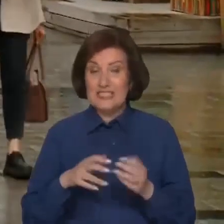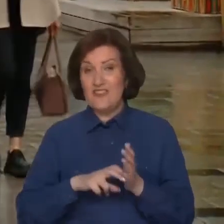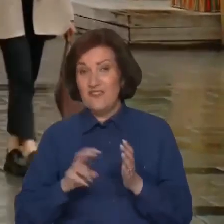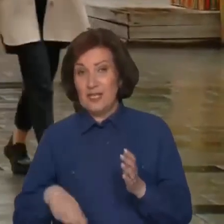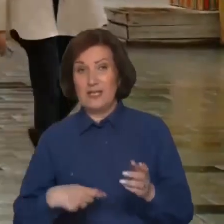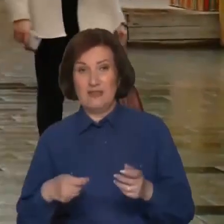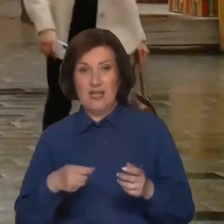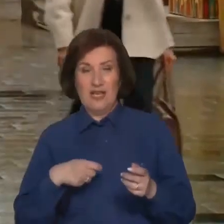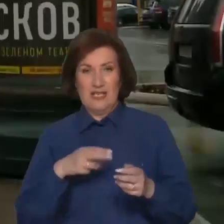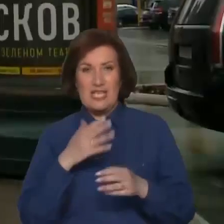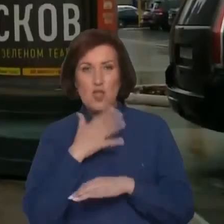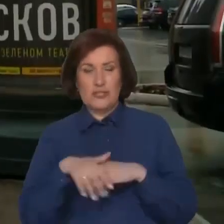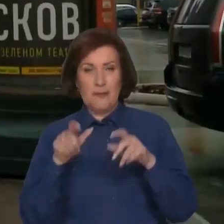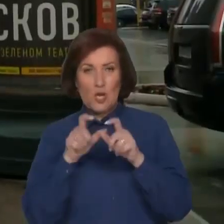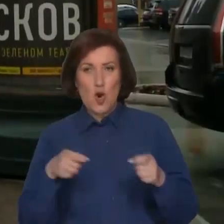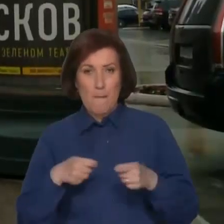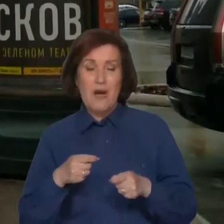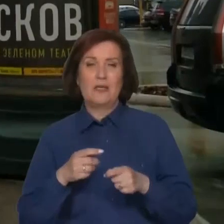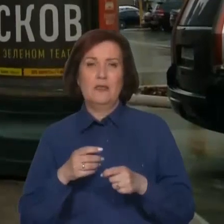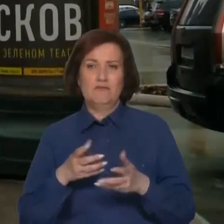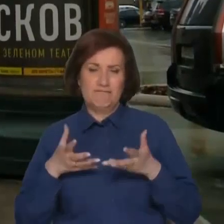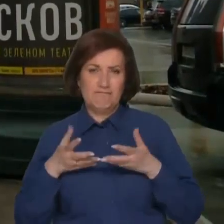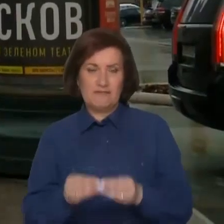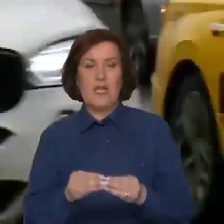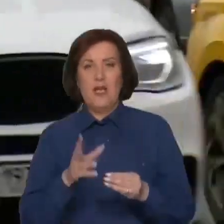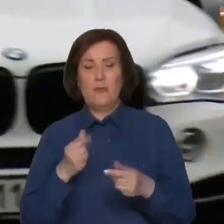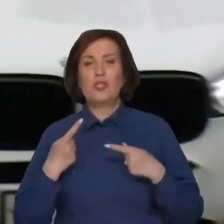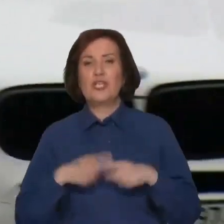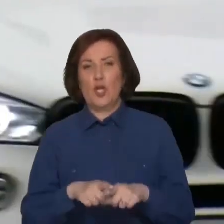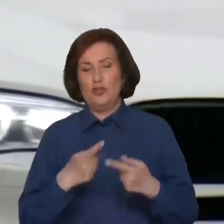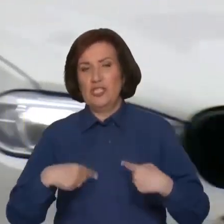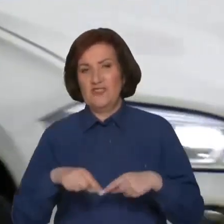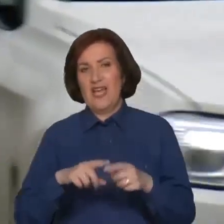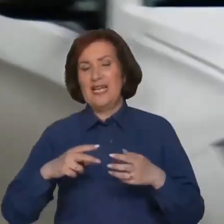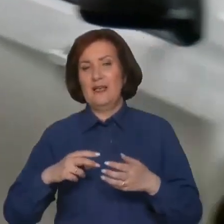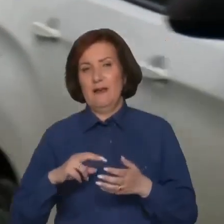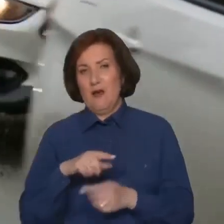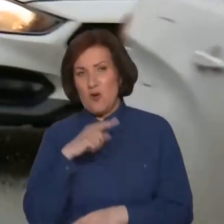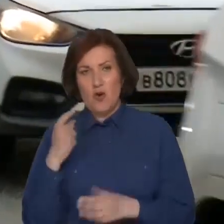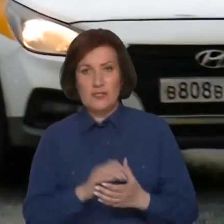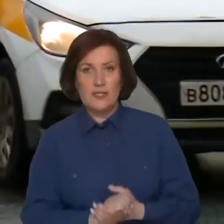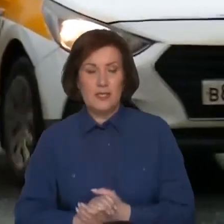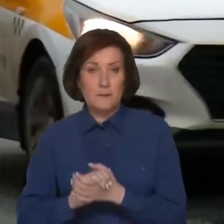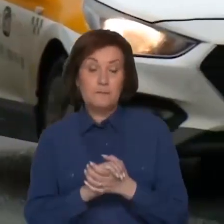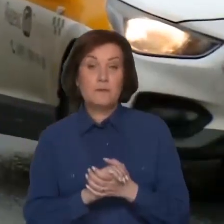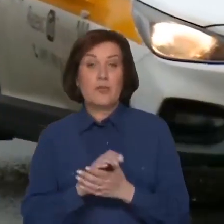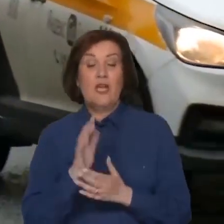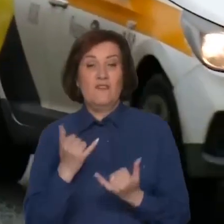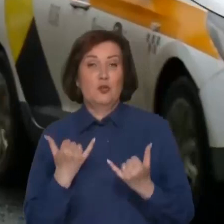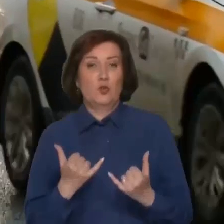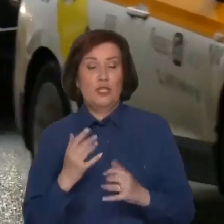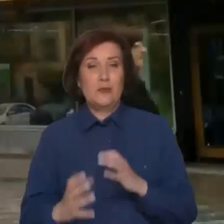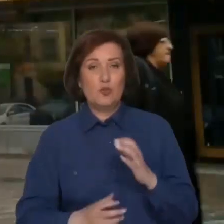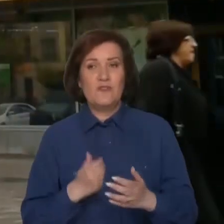ринку іноземних компаній вдарив найбільше по технологічній сфері економіки РФ, каже економічний експерт Олег Пензен. У